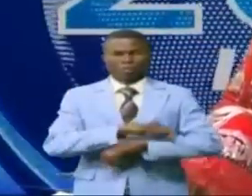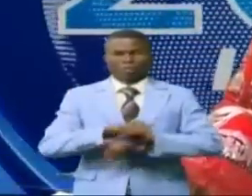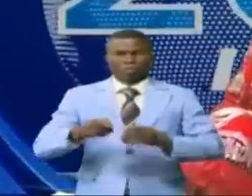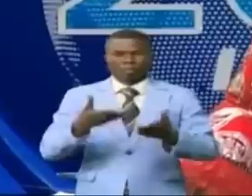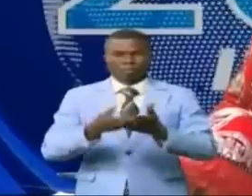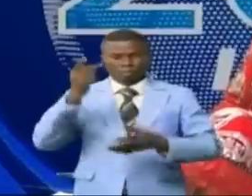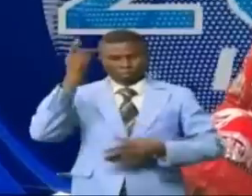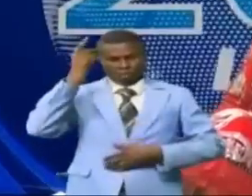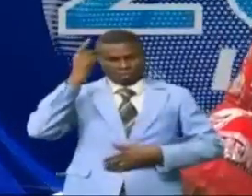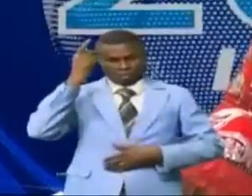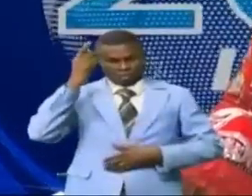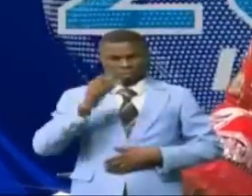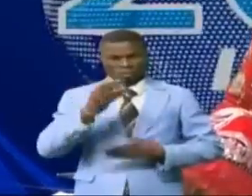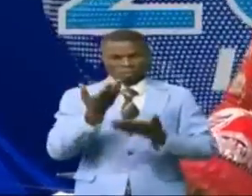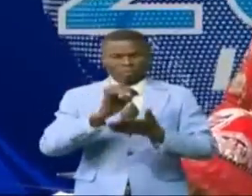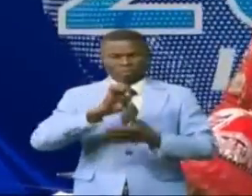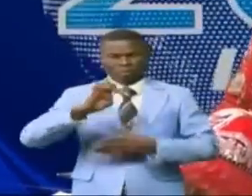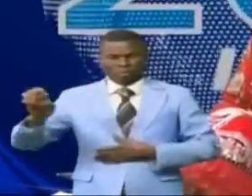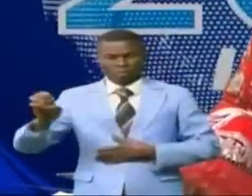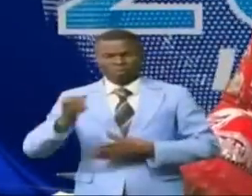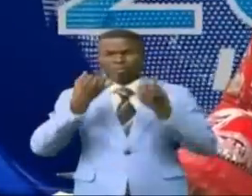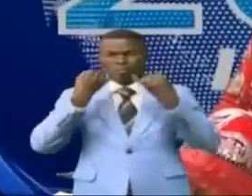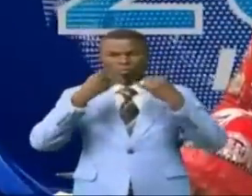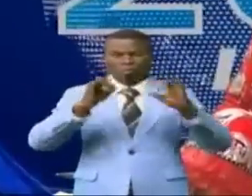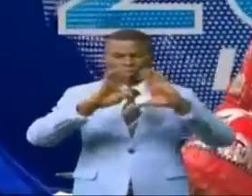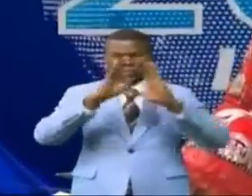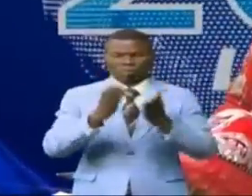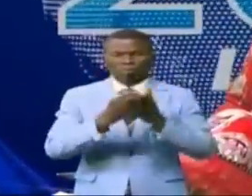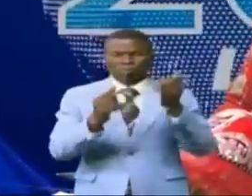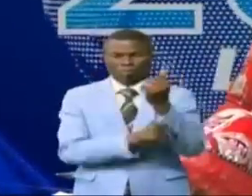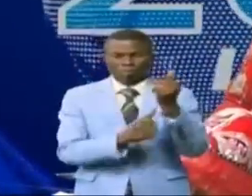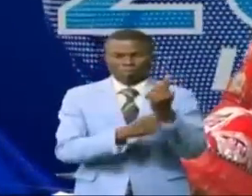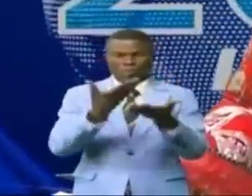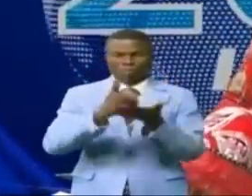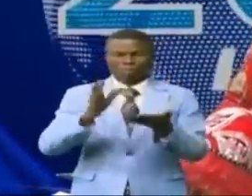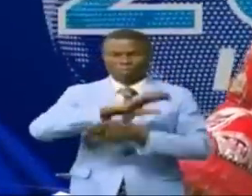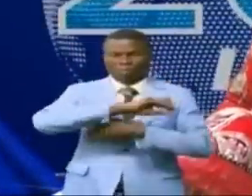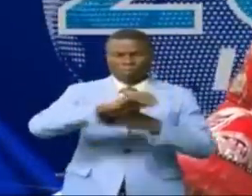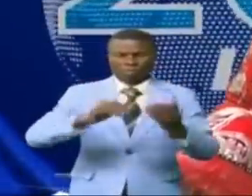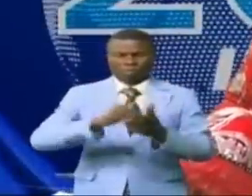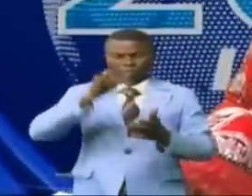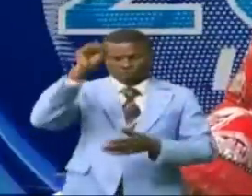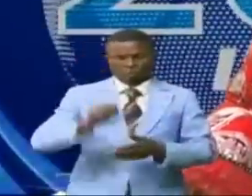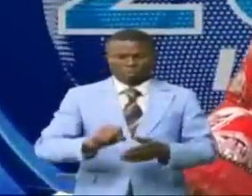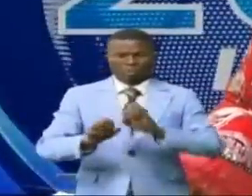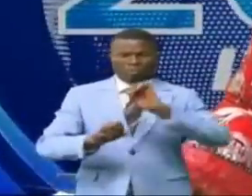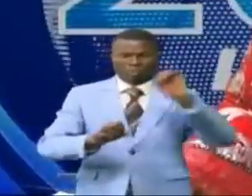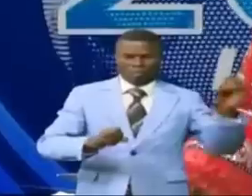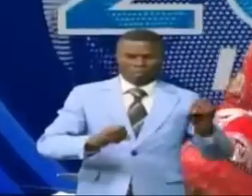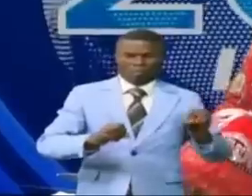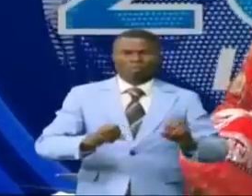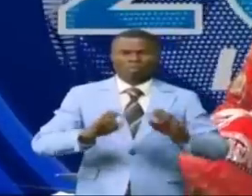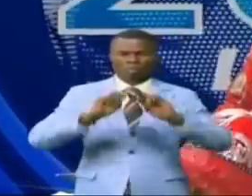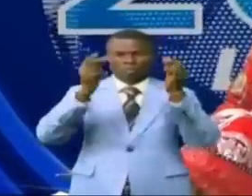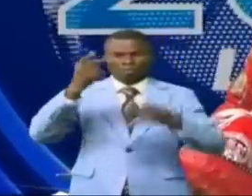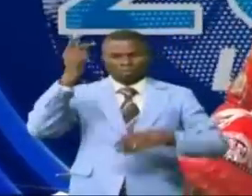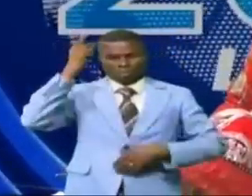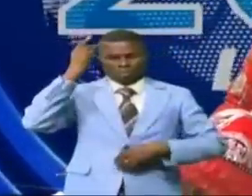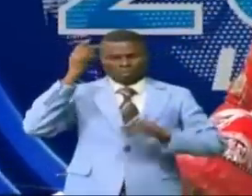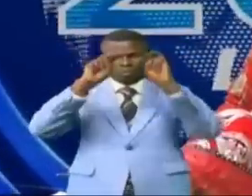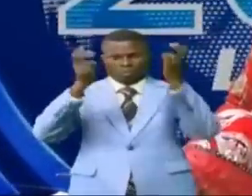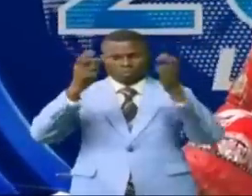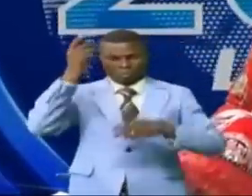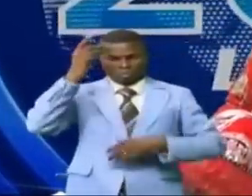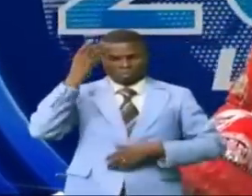de Kinshasa-Ouest, informe ses abonnés de parties centre, sud et est de la ville de